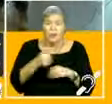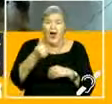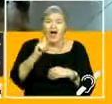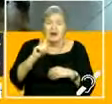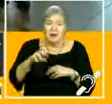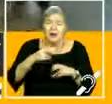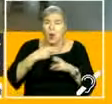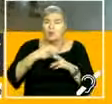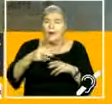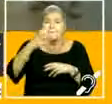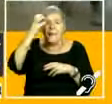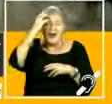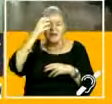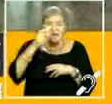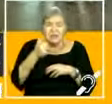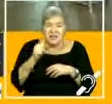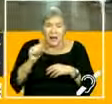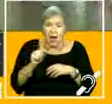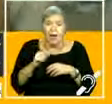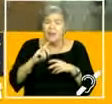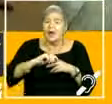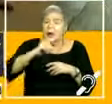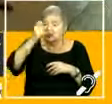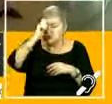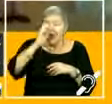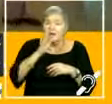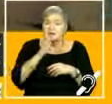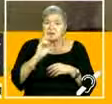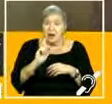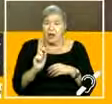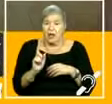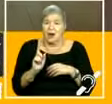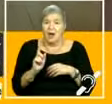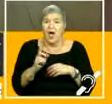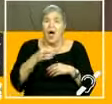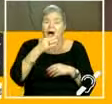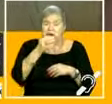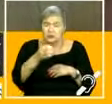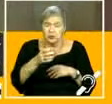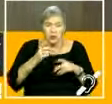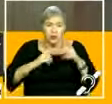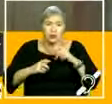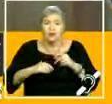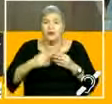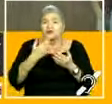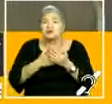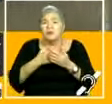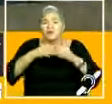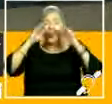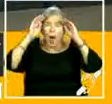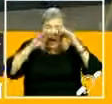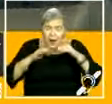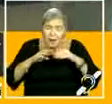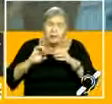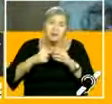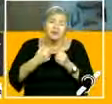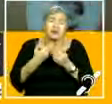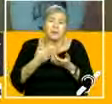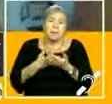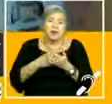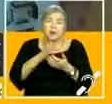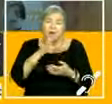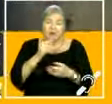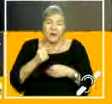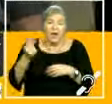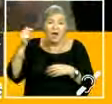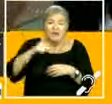de origine palestiniană, dar are cetățenie israeliană. Ne-a mărturisit că suferă atât pentru arabi cât și pentru evrei. A venit în